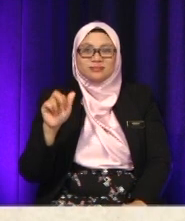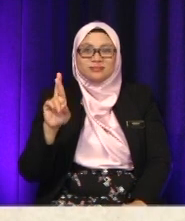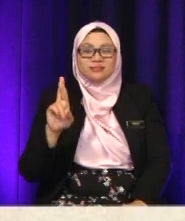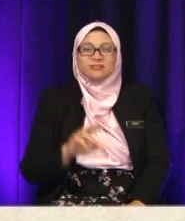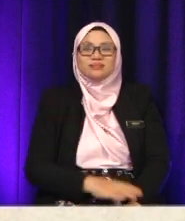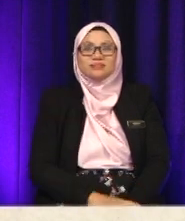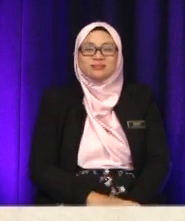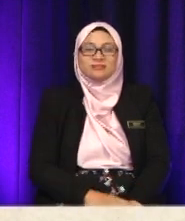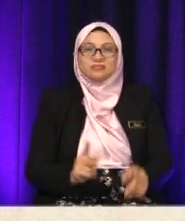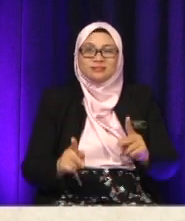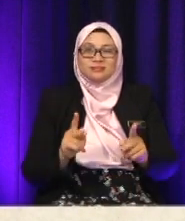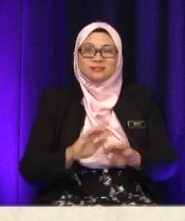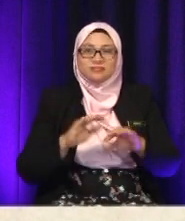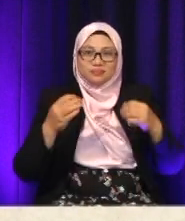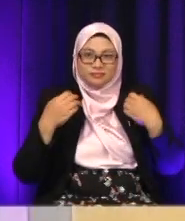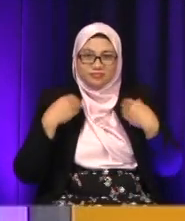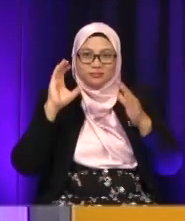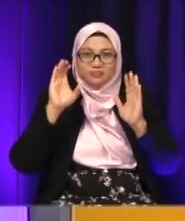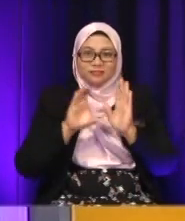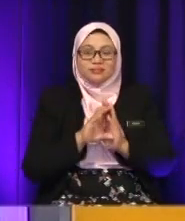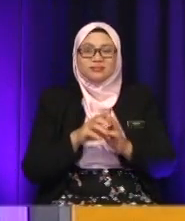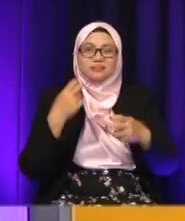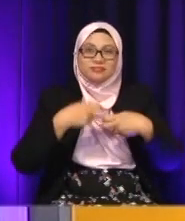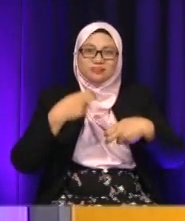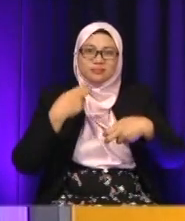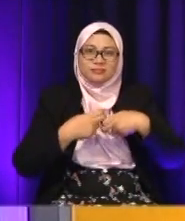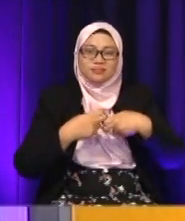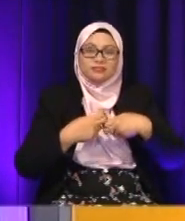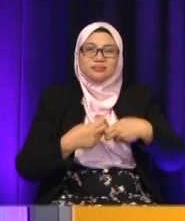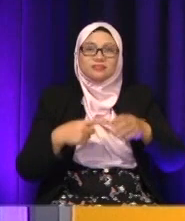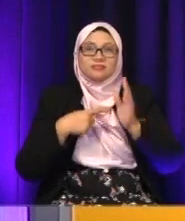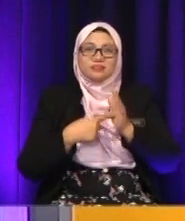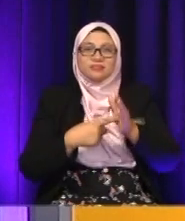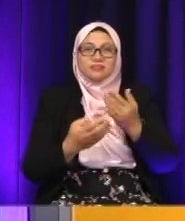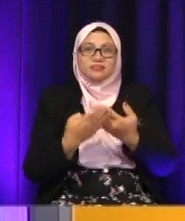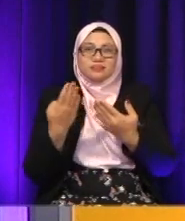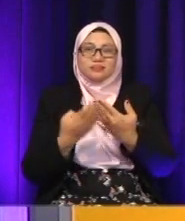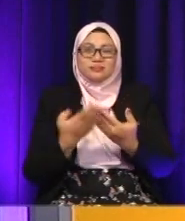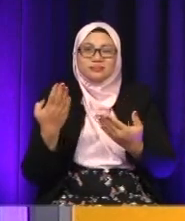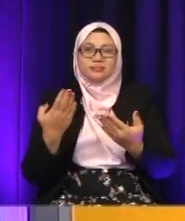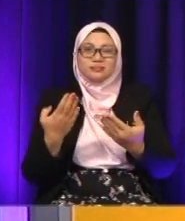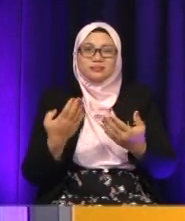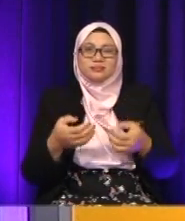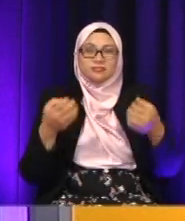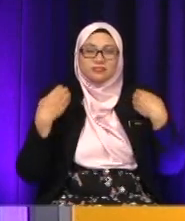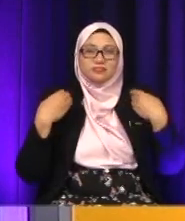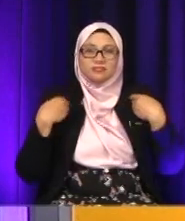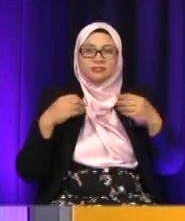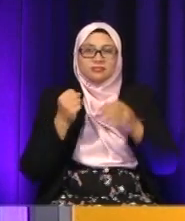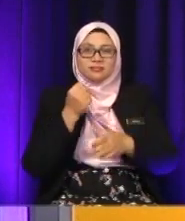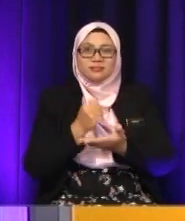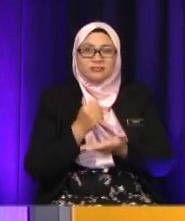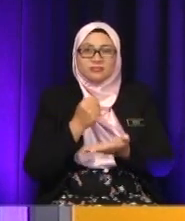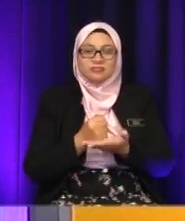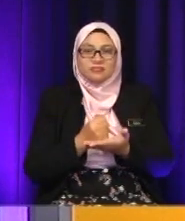dan kita balik pada yang mulus tadi itu kan di mana petunjuknya Mudah saja Kita apa nama sehingga tidak akan juara sehingga tidak juara